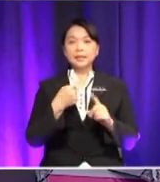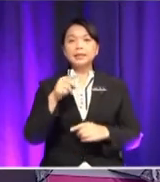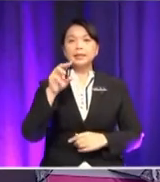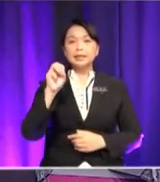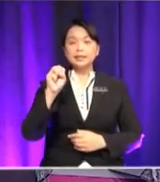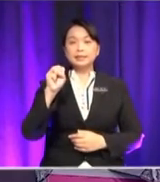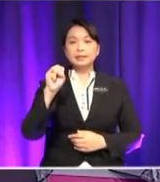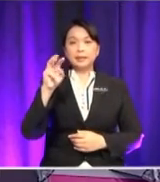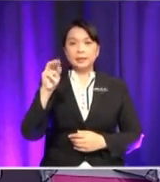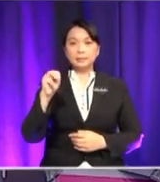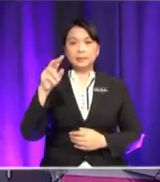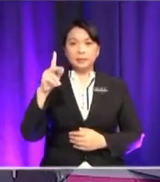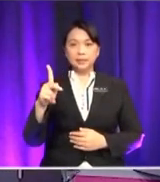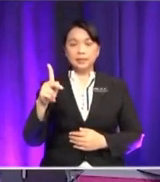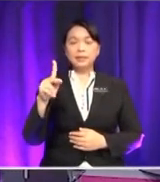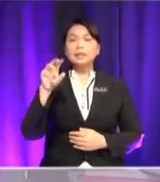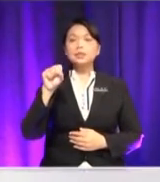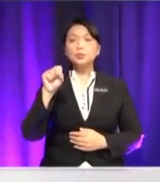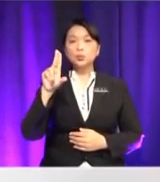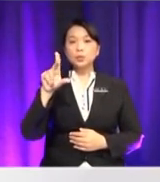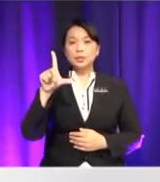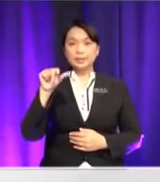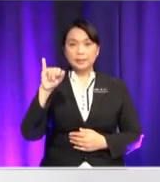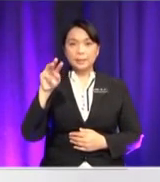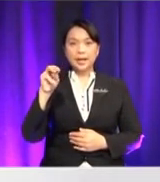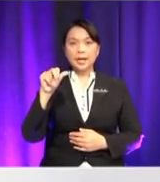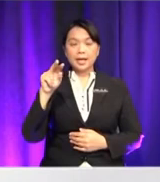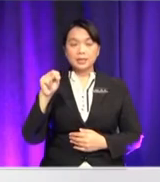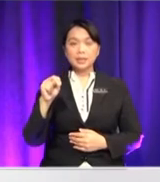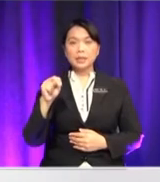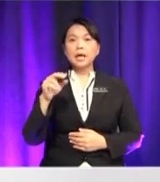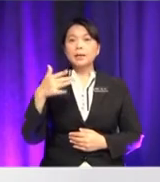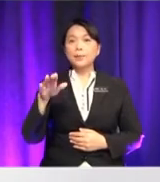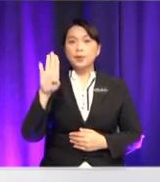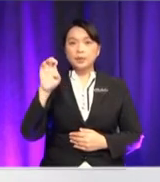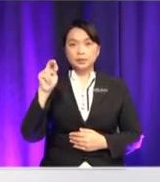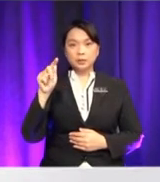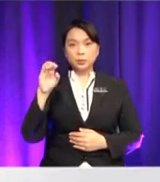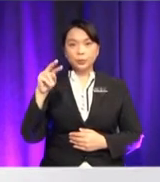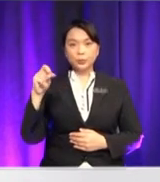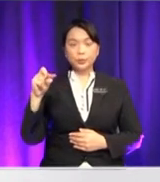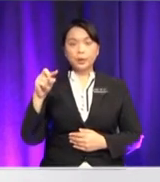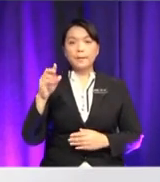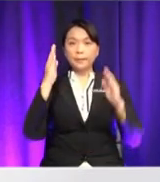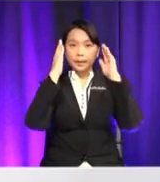bentung Tiada orang di tasnya yaitu Iman amsyah haiman Hana